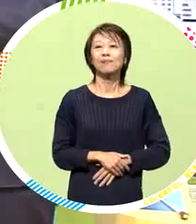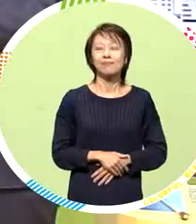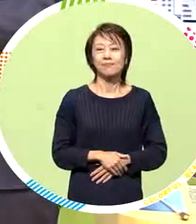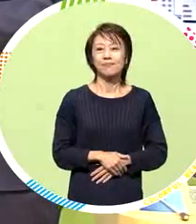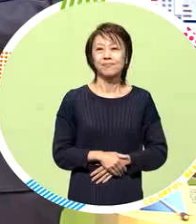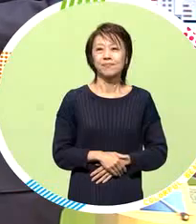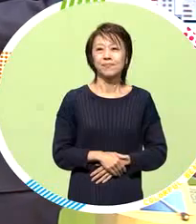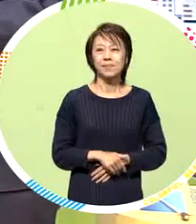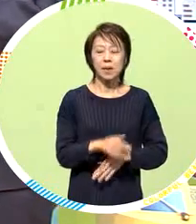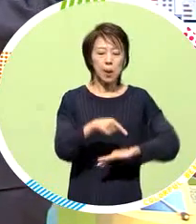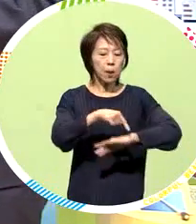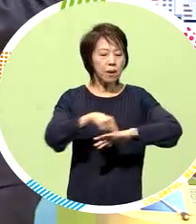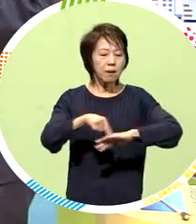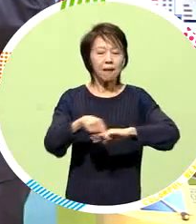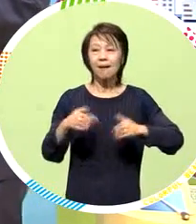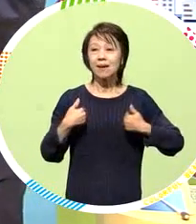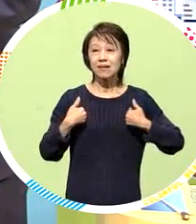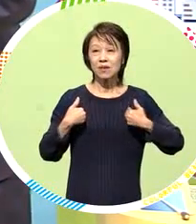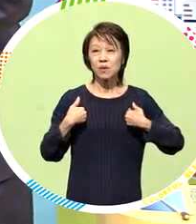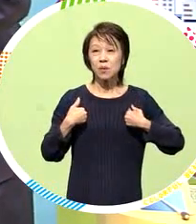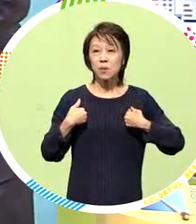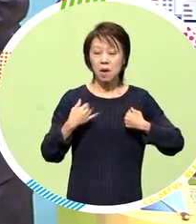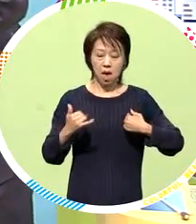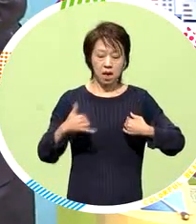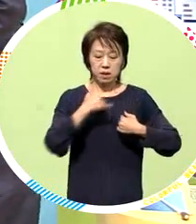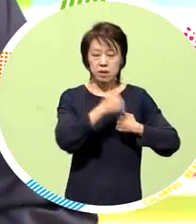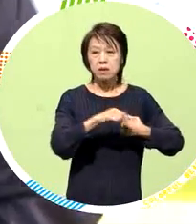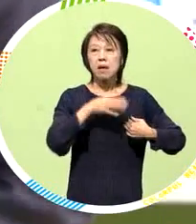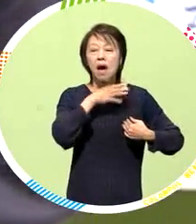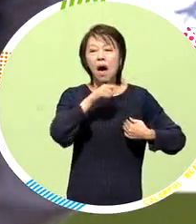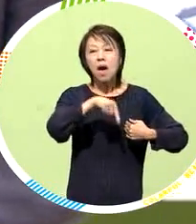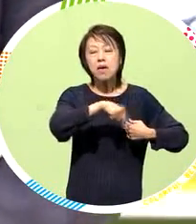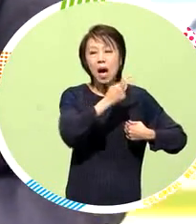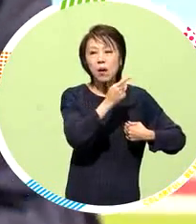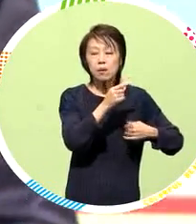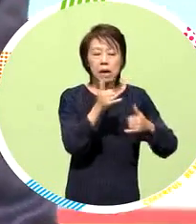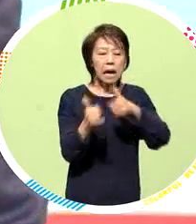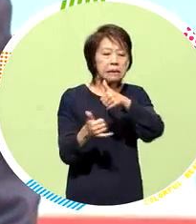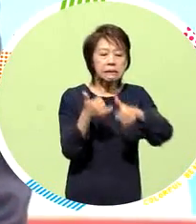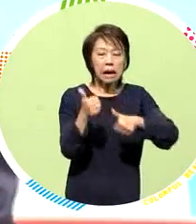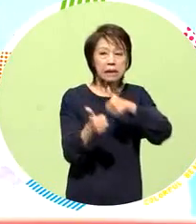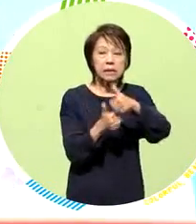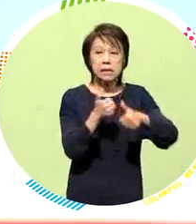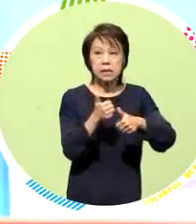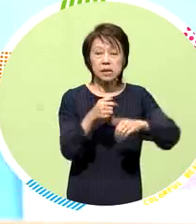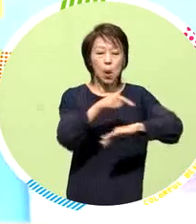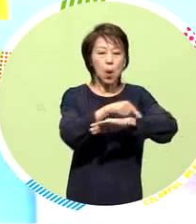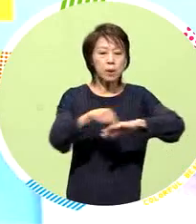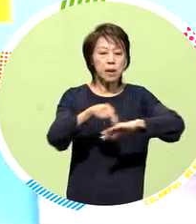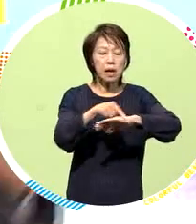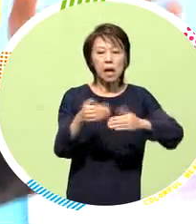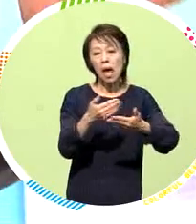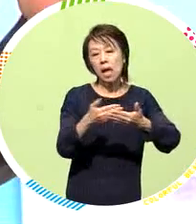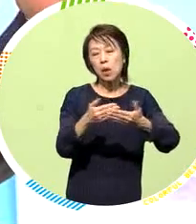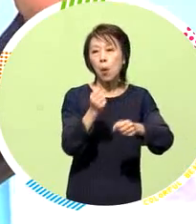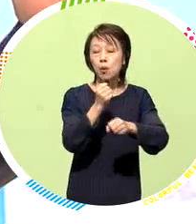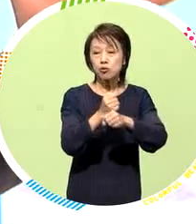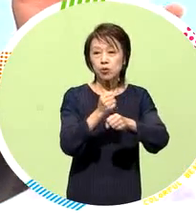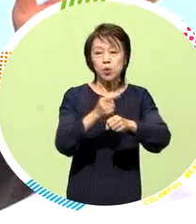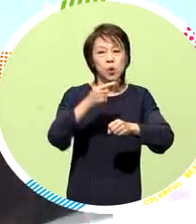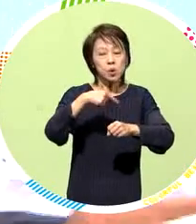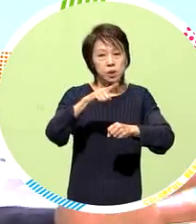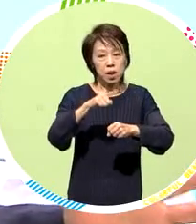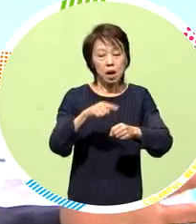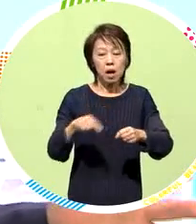ブーブー計画して kiの設計図をつくっていこうといったティ今までだったら若い